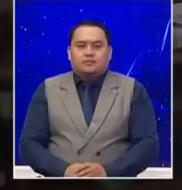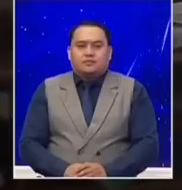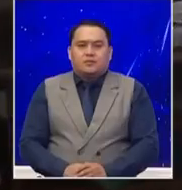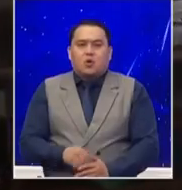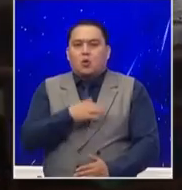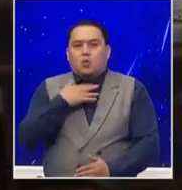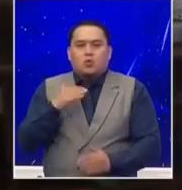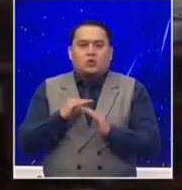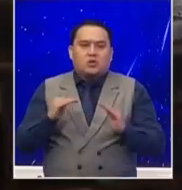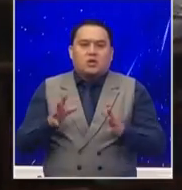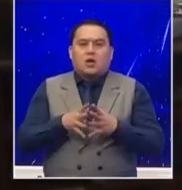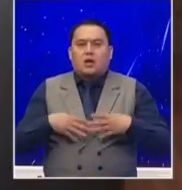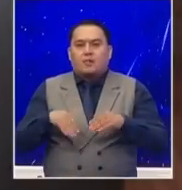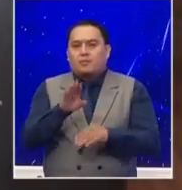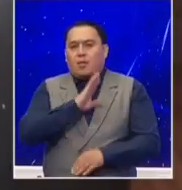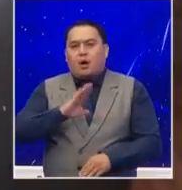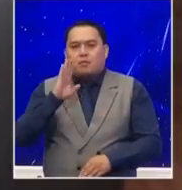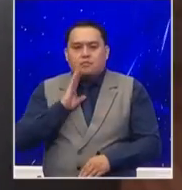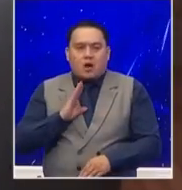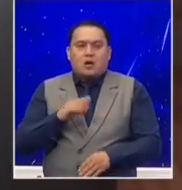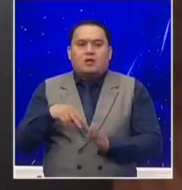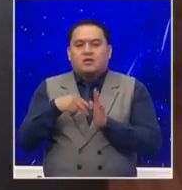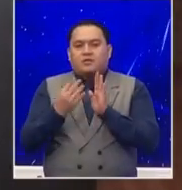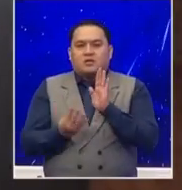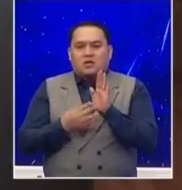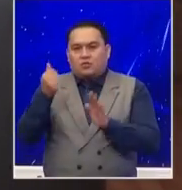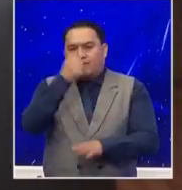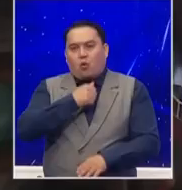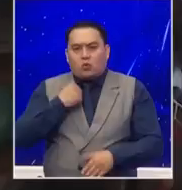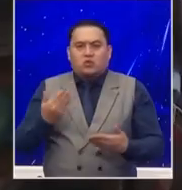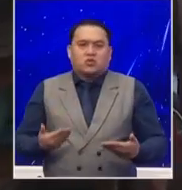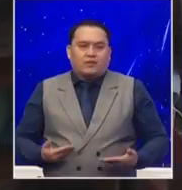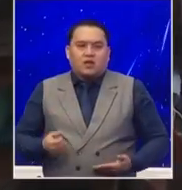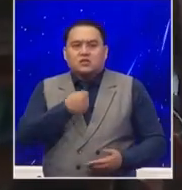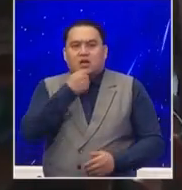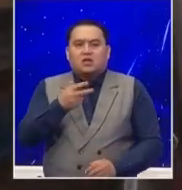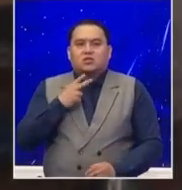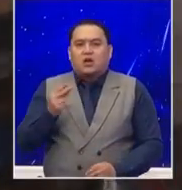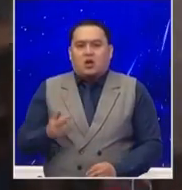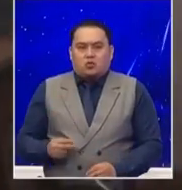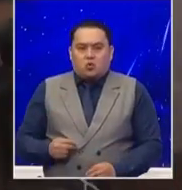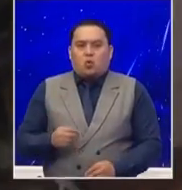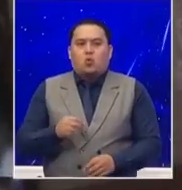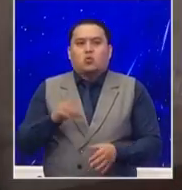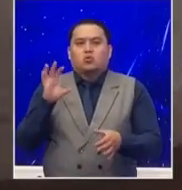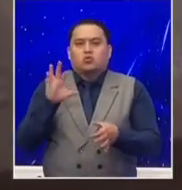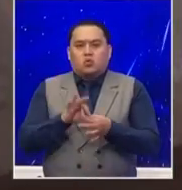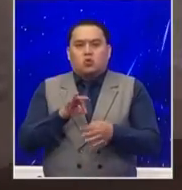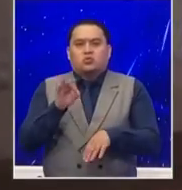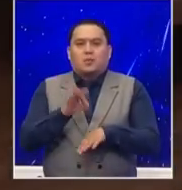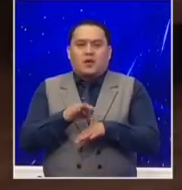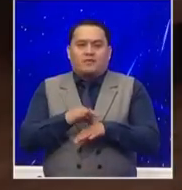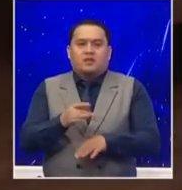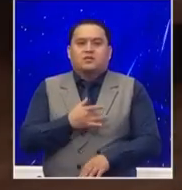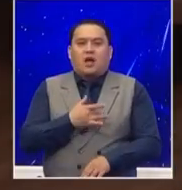Многодетная мать Гульбахрам Маметова в этом доме живет с лета 2019 года. Старшая дочь женщины состоит на учете с заболеванием сердца.